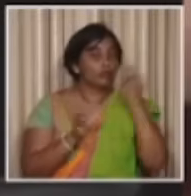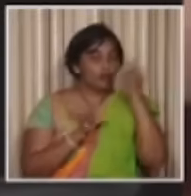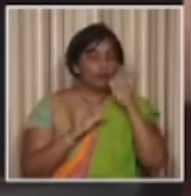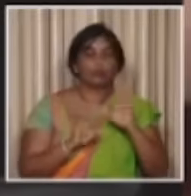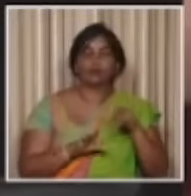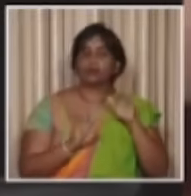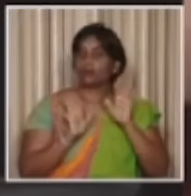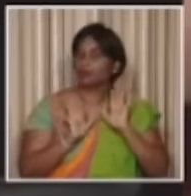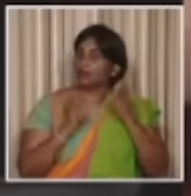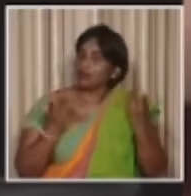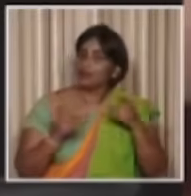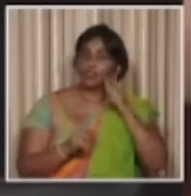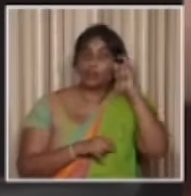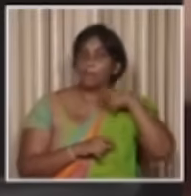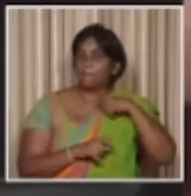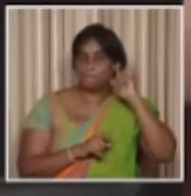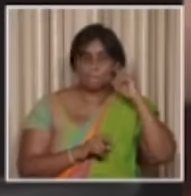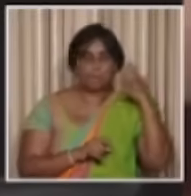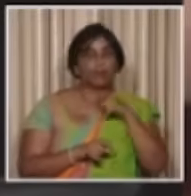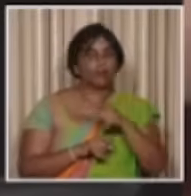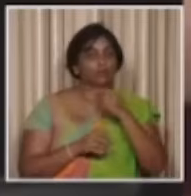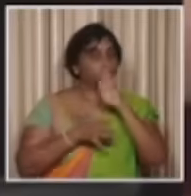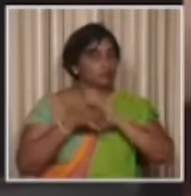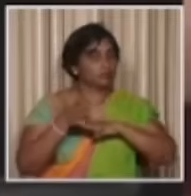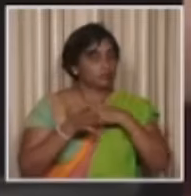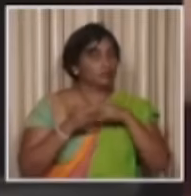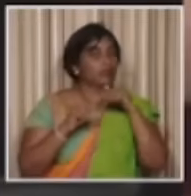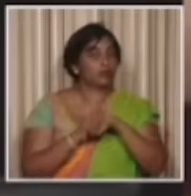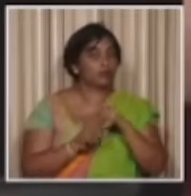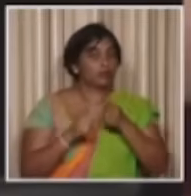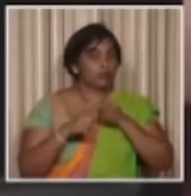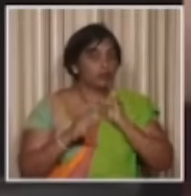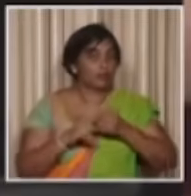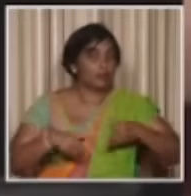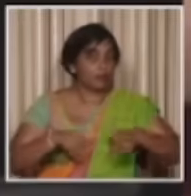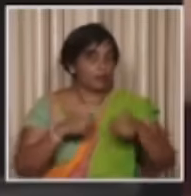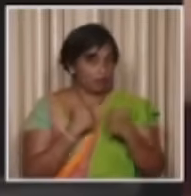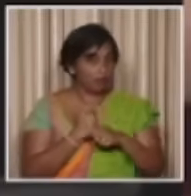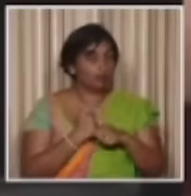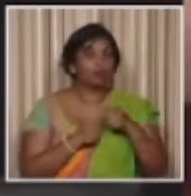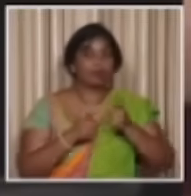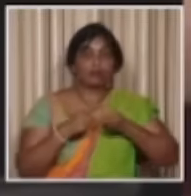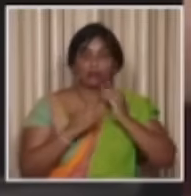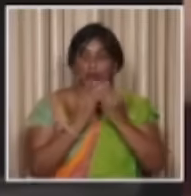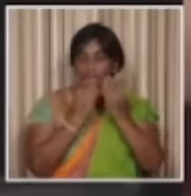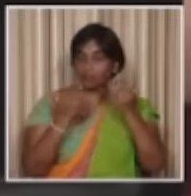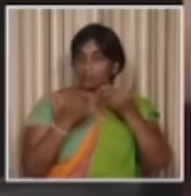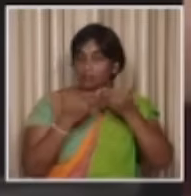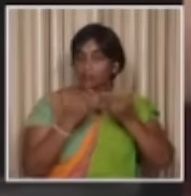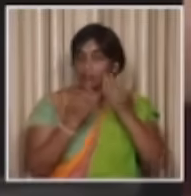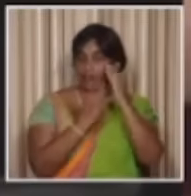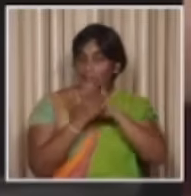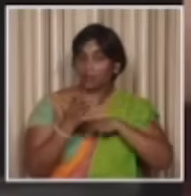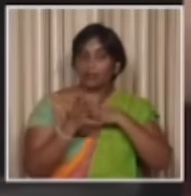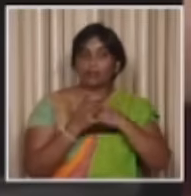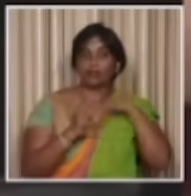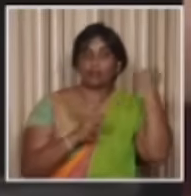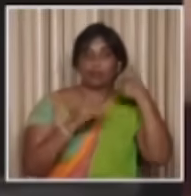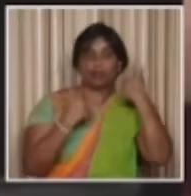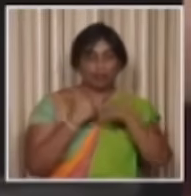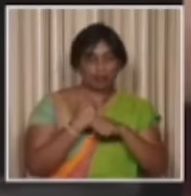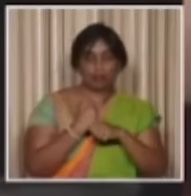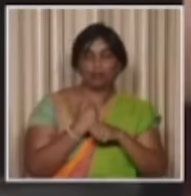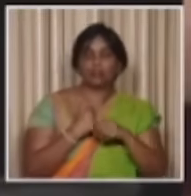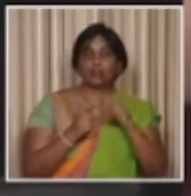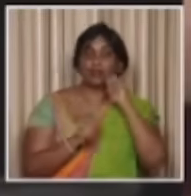කියලා. නැතුව ජනතාව බලාපොරොත්තුනේ නැහැ මේ අයවැය ලේඛනය තුලින් අධිවේගී මාර්ග හදයි කියලා. මේ අයවැය ලේඛන තුලින් සම්මන්ත්‍රණ ශාලා හදයි